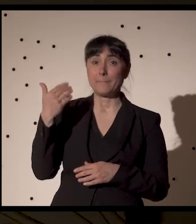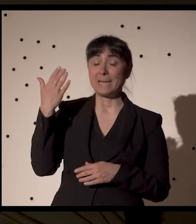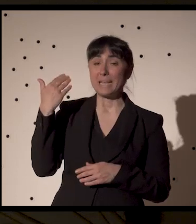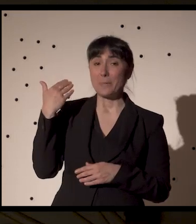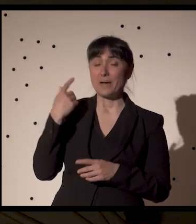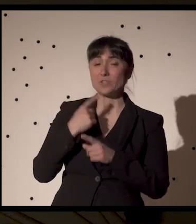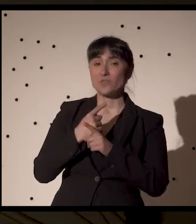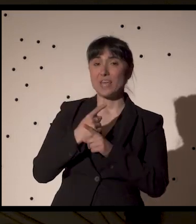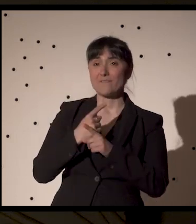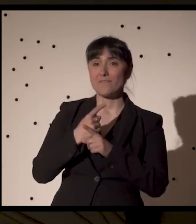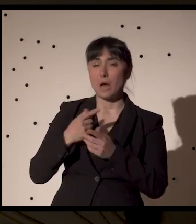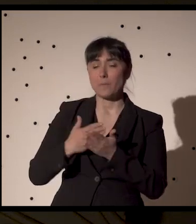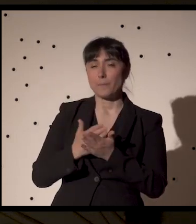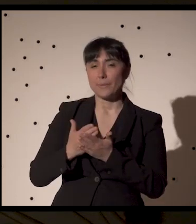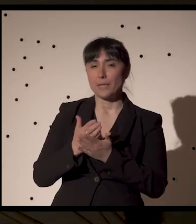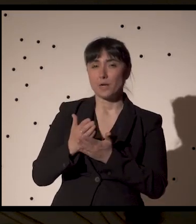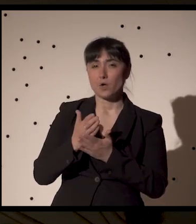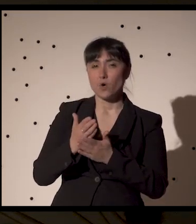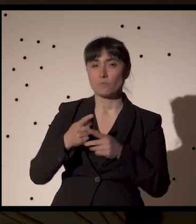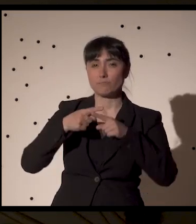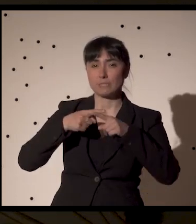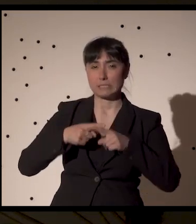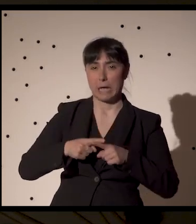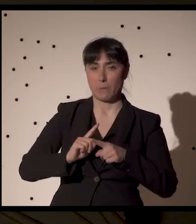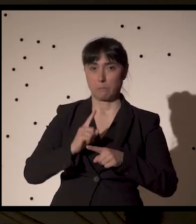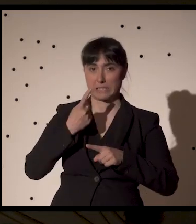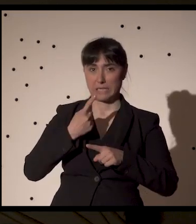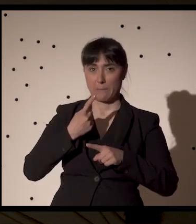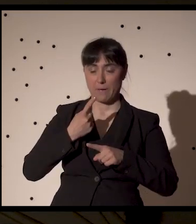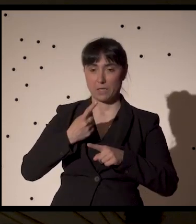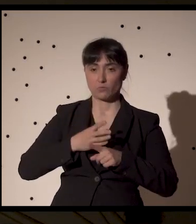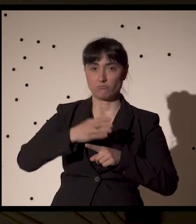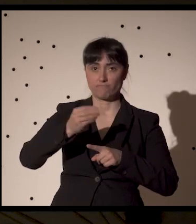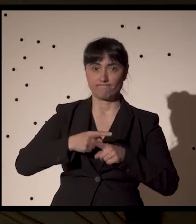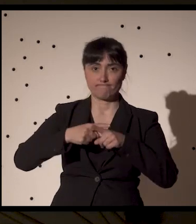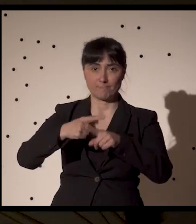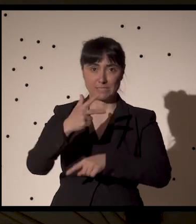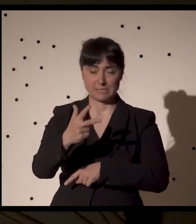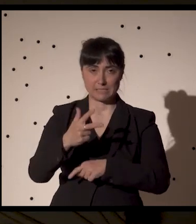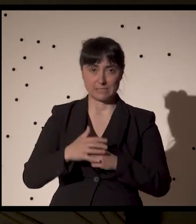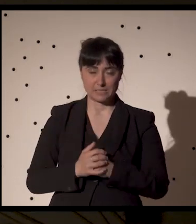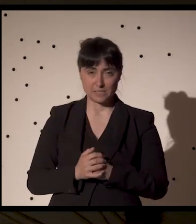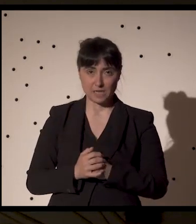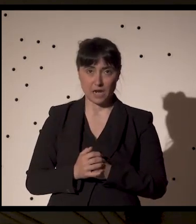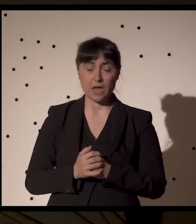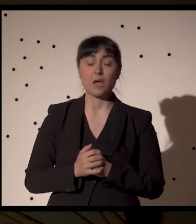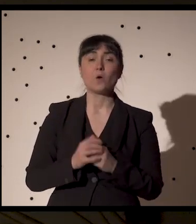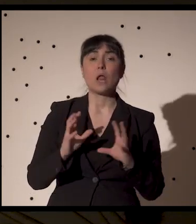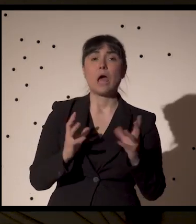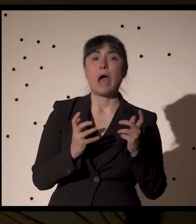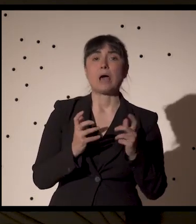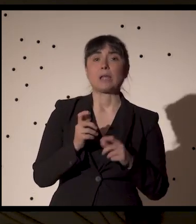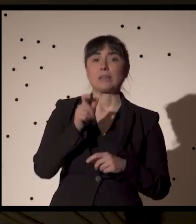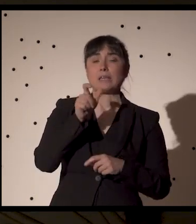tappa di un trilogia che Pascal Amber artista associato del nostro teatro